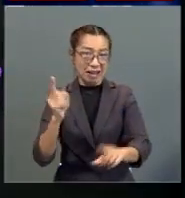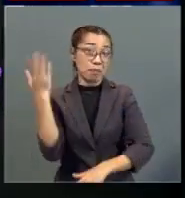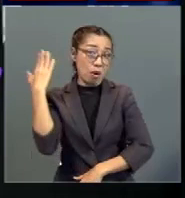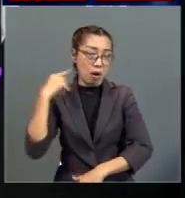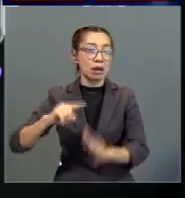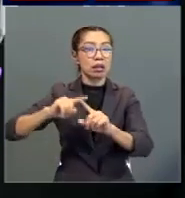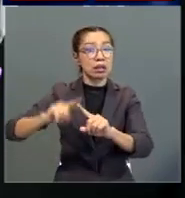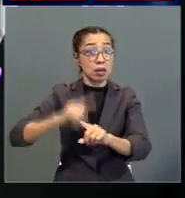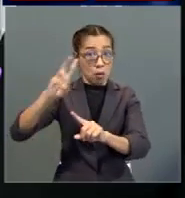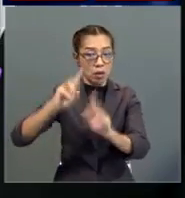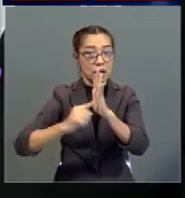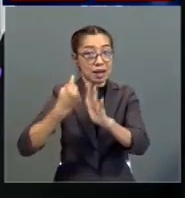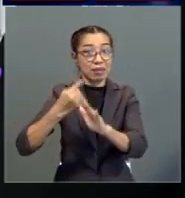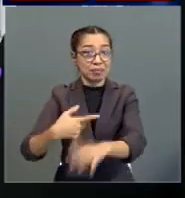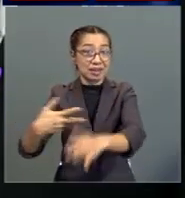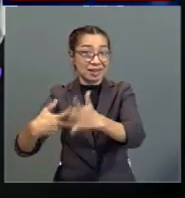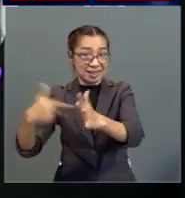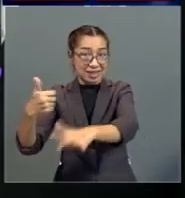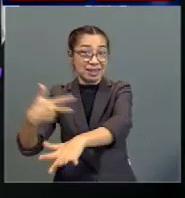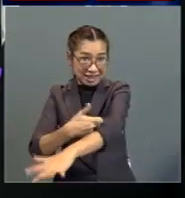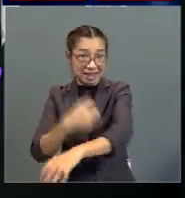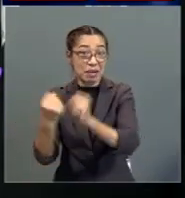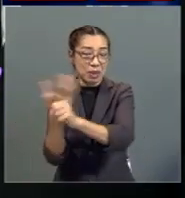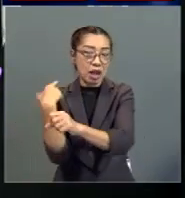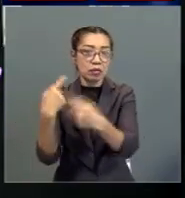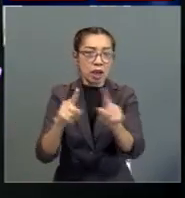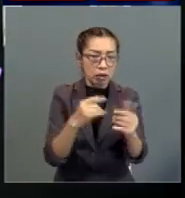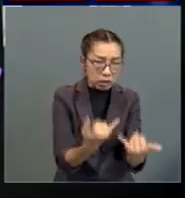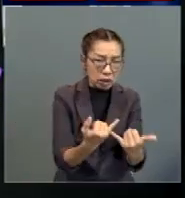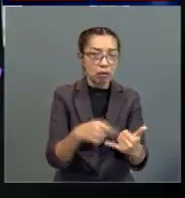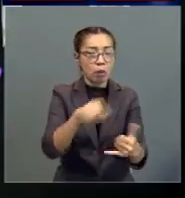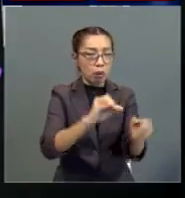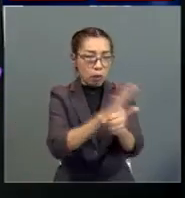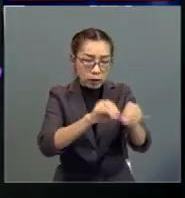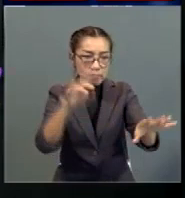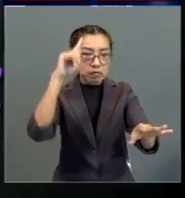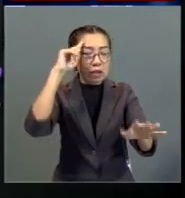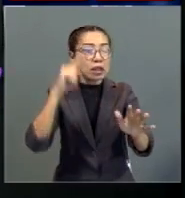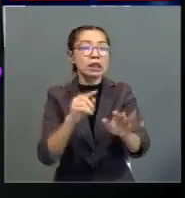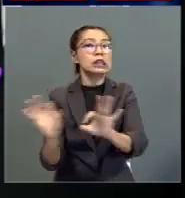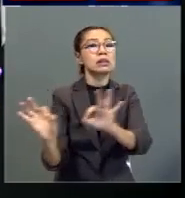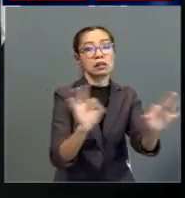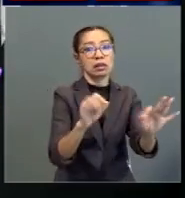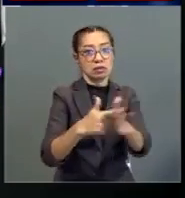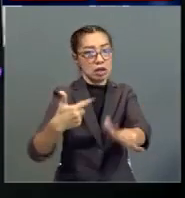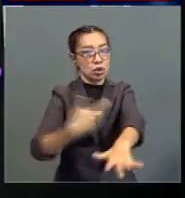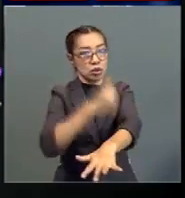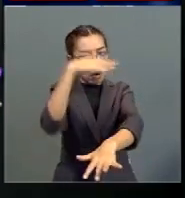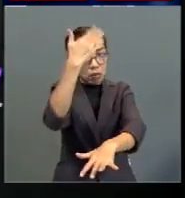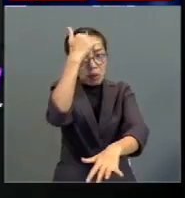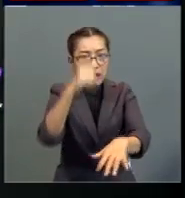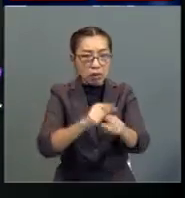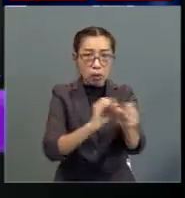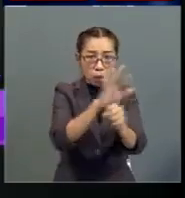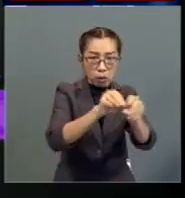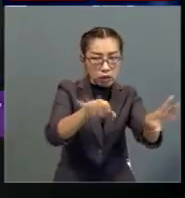พื่อสร้างภูมิคุ้มกันโรคให้ทันต่อสถานการณ์โควิด-19 ที่มีอาการคล้ายไข้หวัดใหญ่โดยหวังว่าจะลดอัตราการป่ว